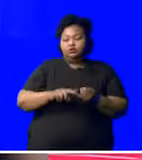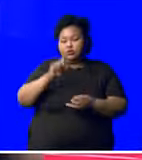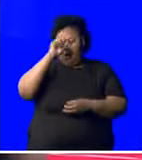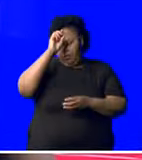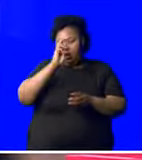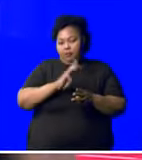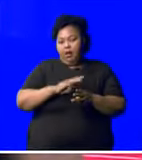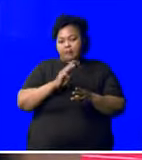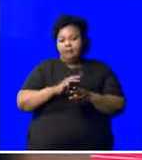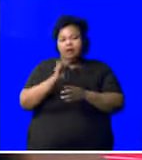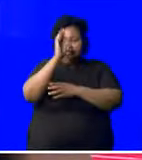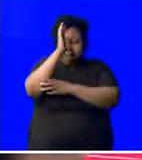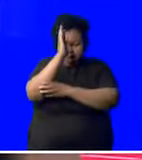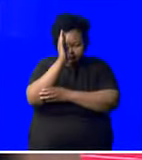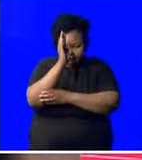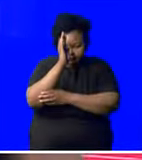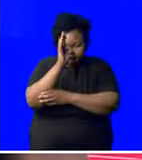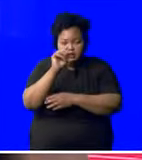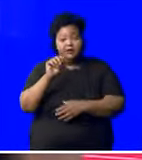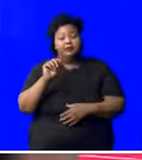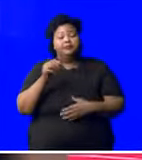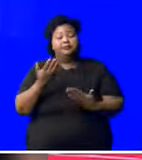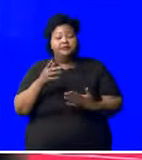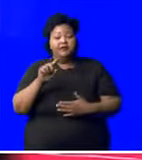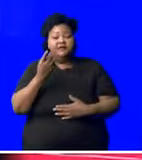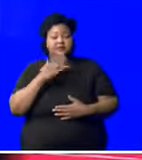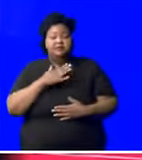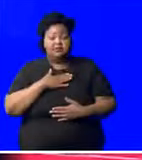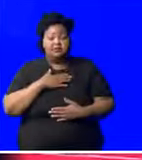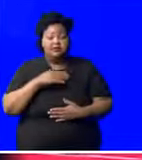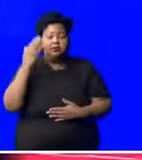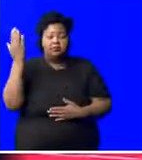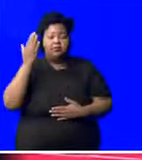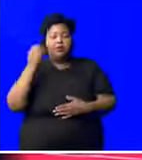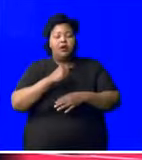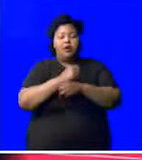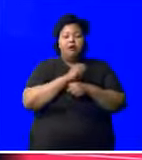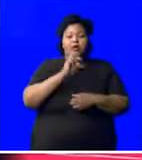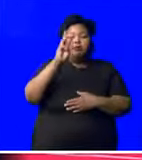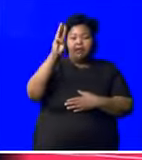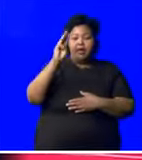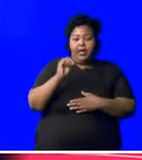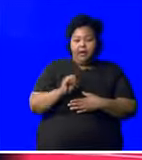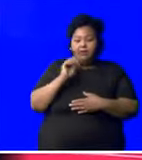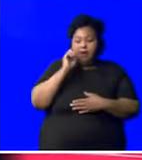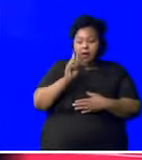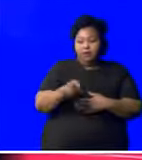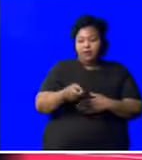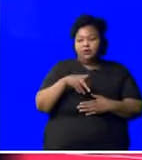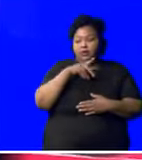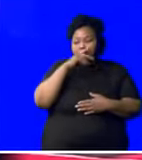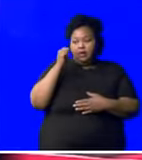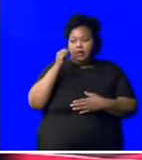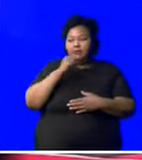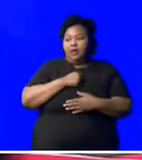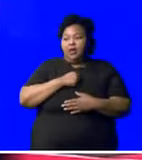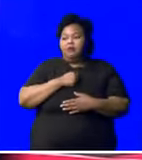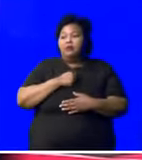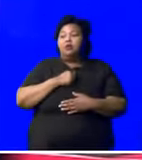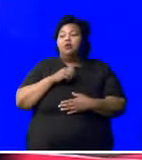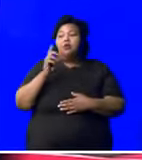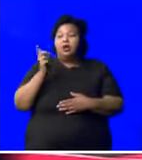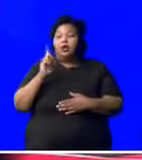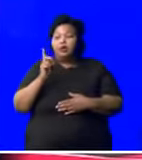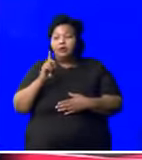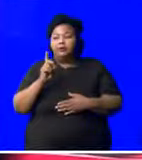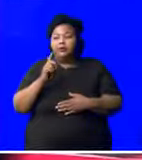lengingakusho nje ngakukhetha kwandvuna ngolu libito lami ngingisenza ngakhona vusa umbutho ngwaka nkosi sibongo